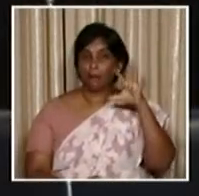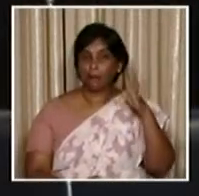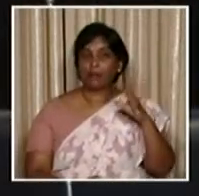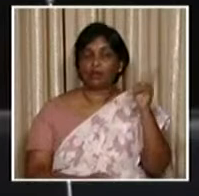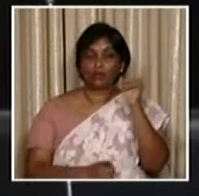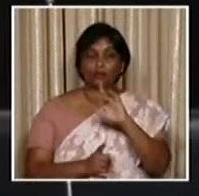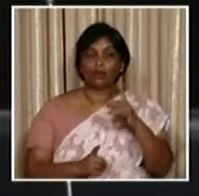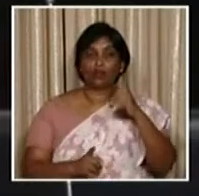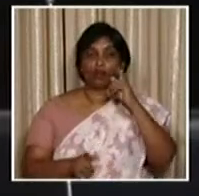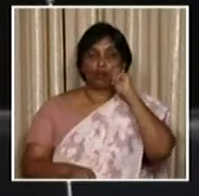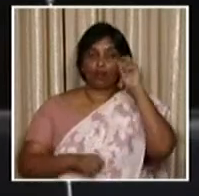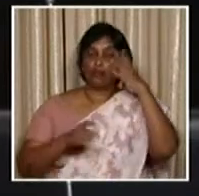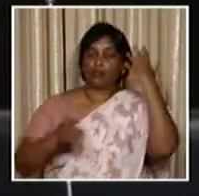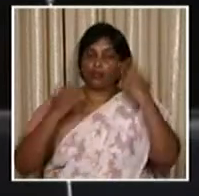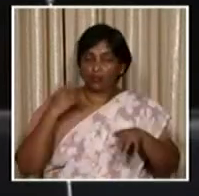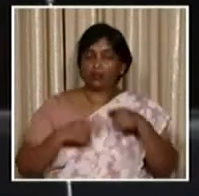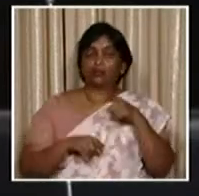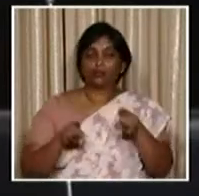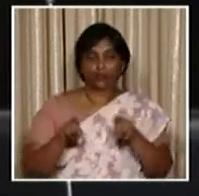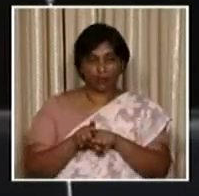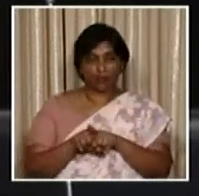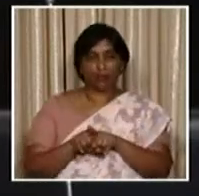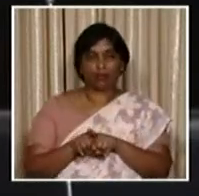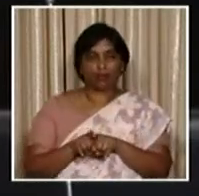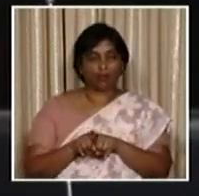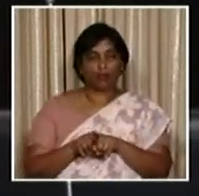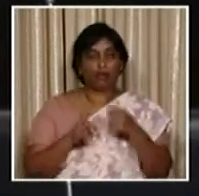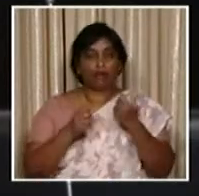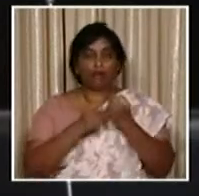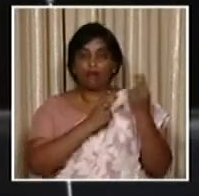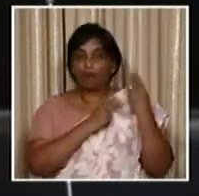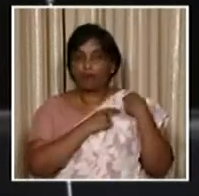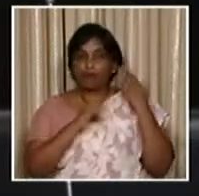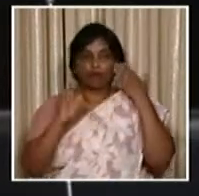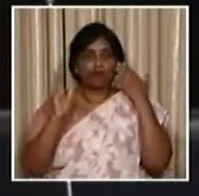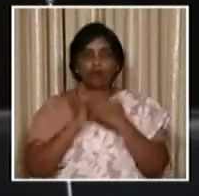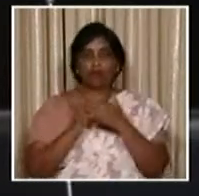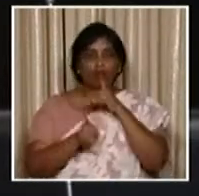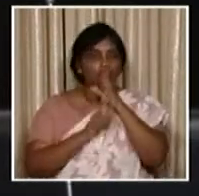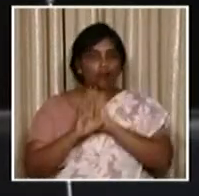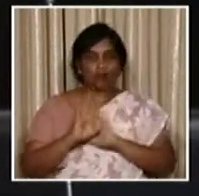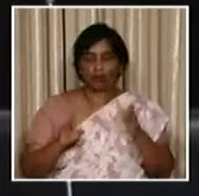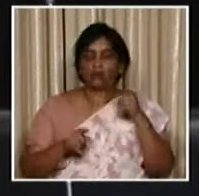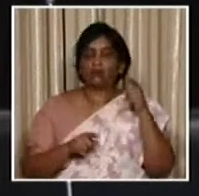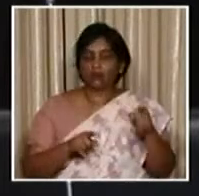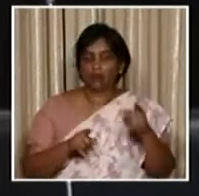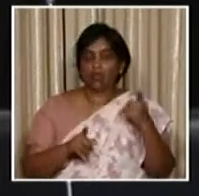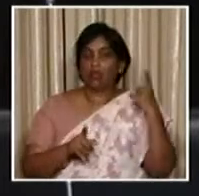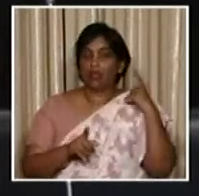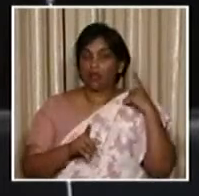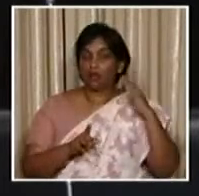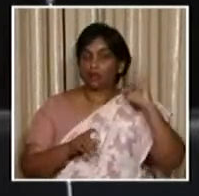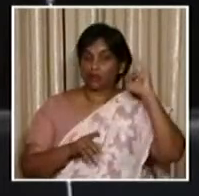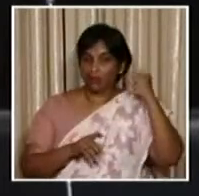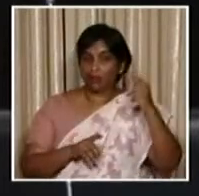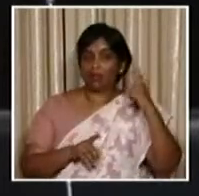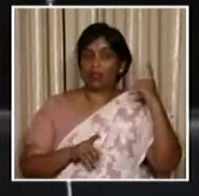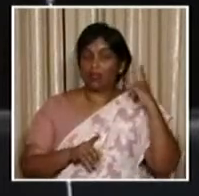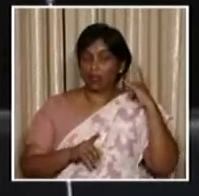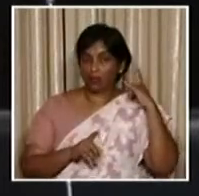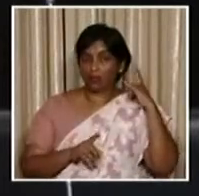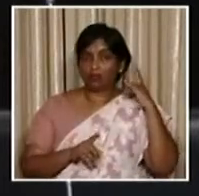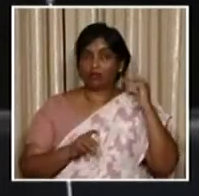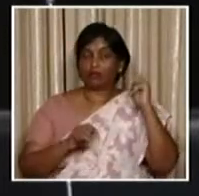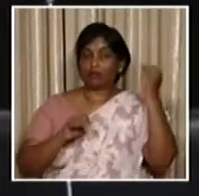කසරේ අපේ කොල්ලෝ මැරුණා ඒ ඒ ඒවට ඒවට වග කියන්නේ ඒව ගැන කතා නෑ මොනවත් එතකොට හමුදාපති